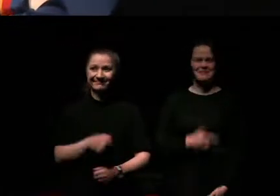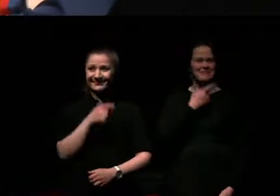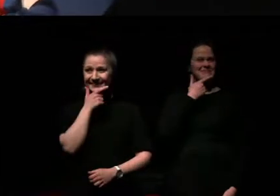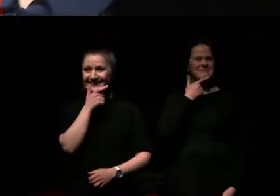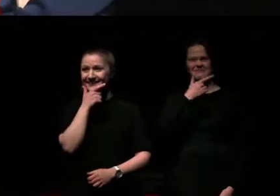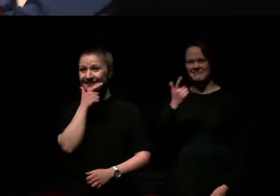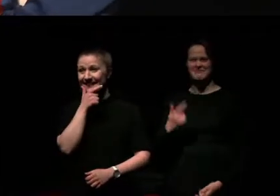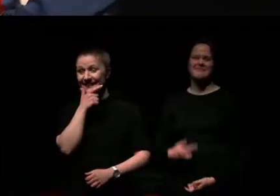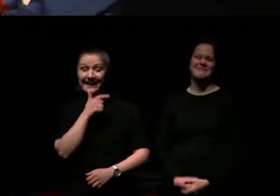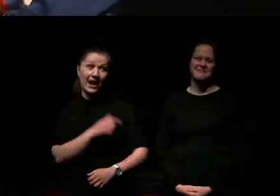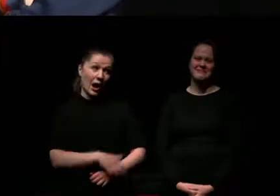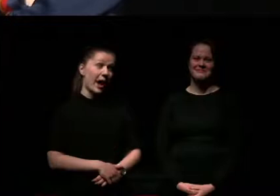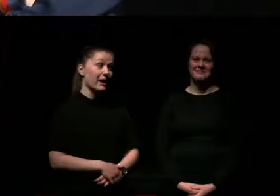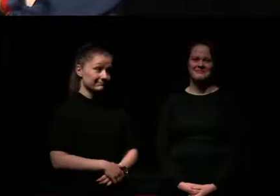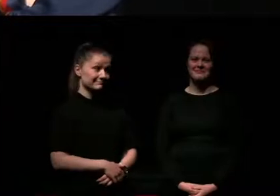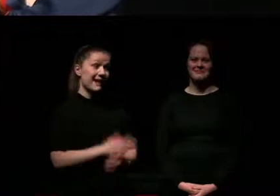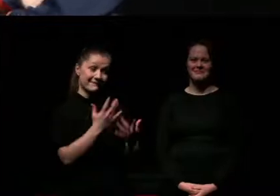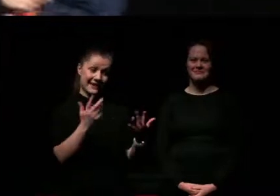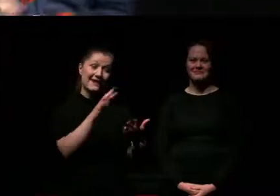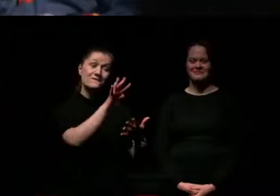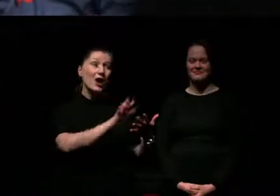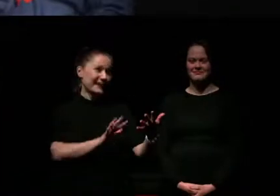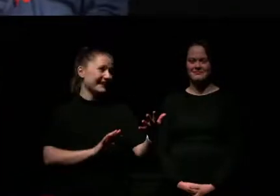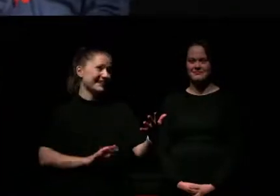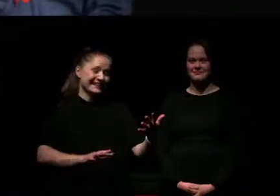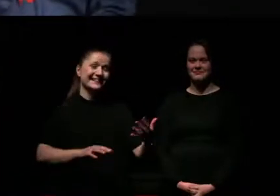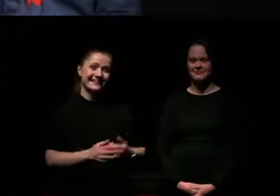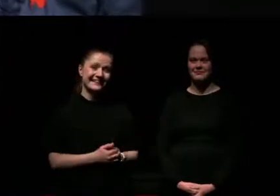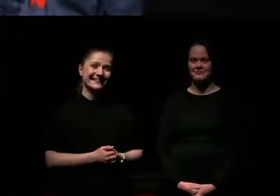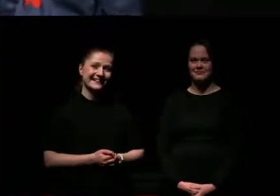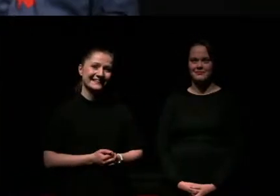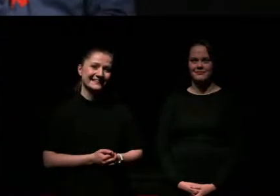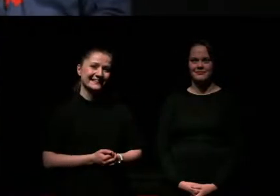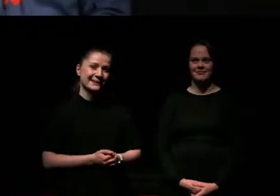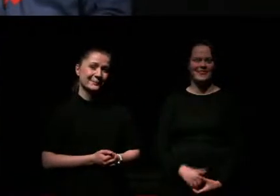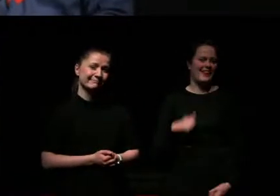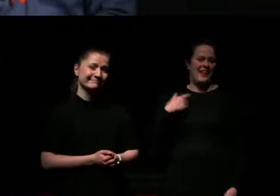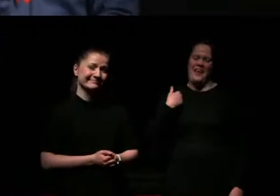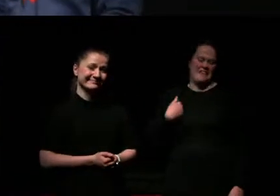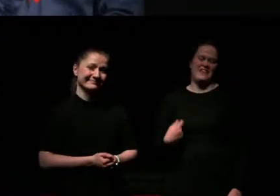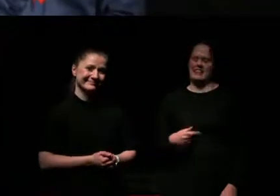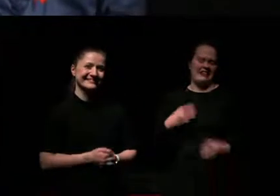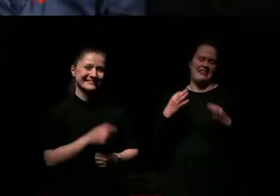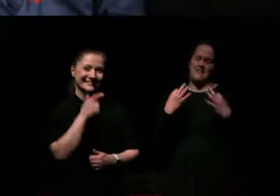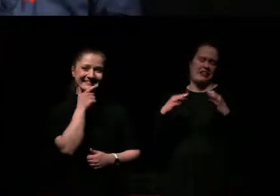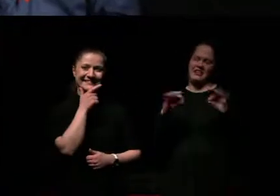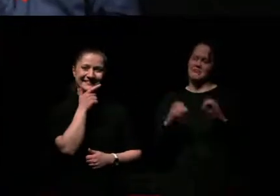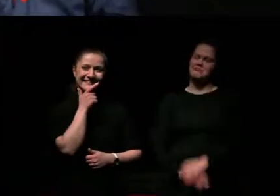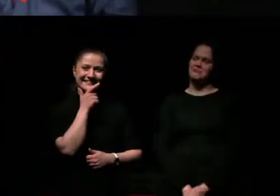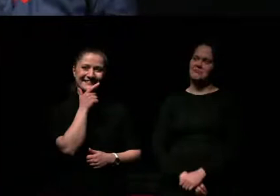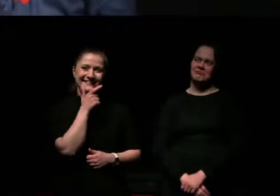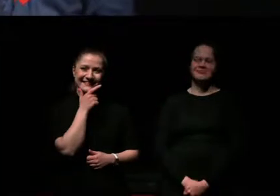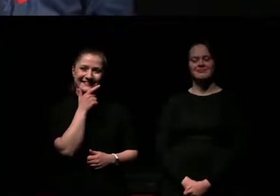Det har I hvert fall flere farger. Jeg kvitter ikke en farge, så.